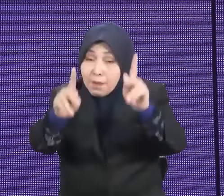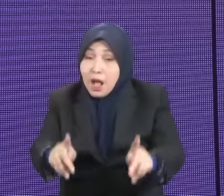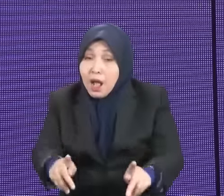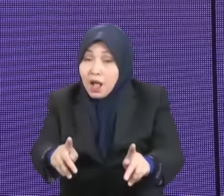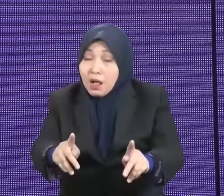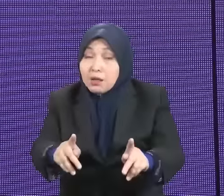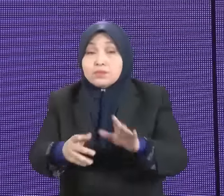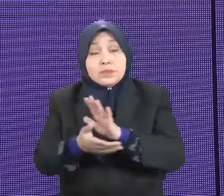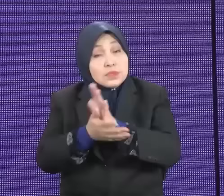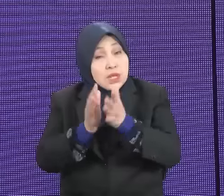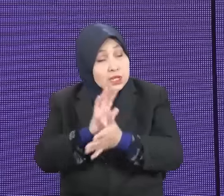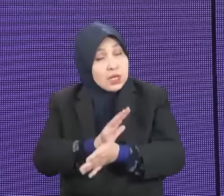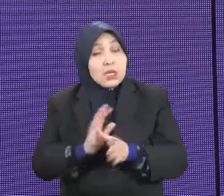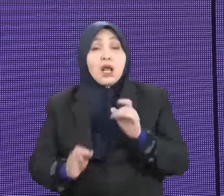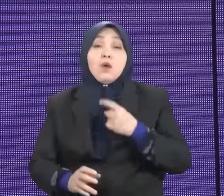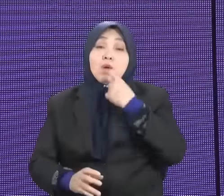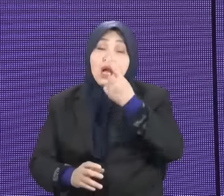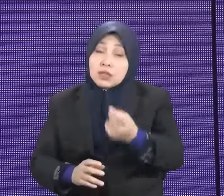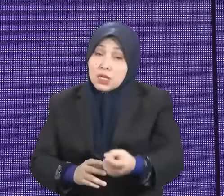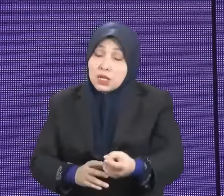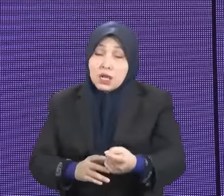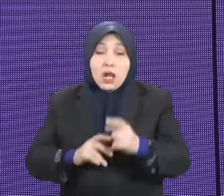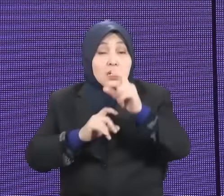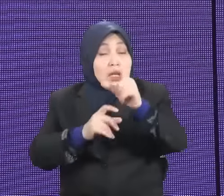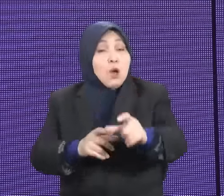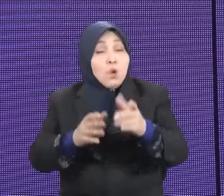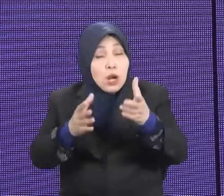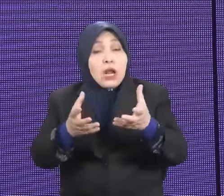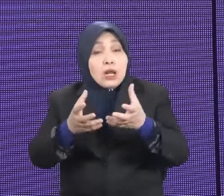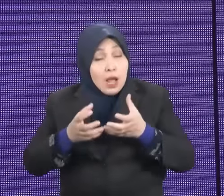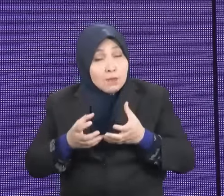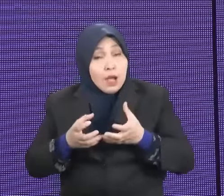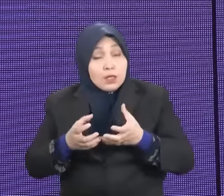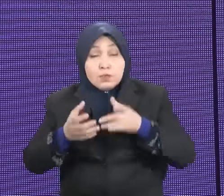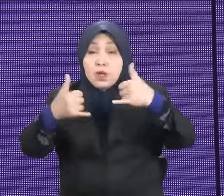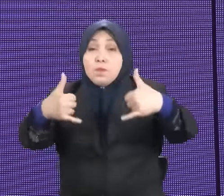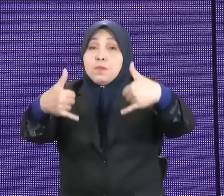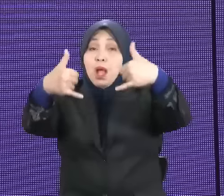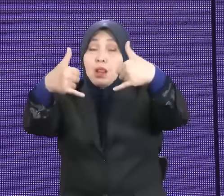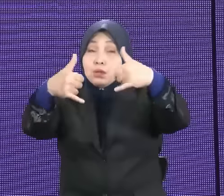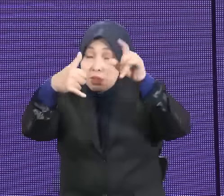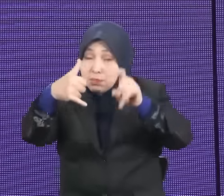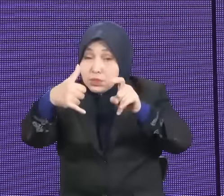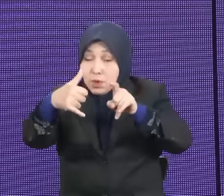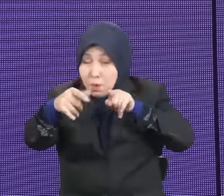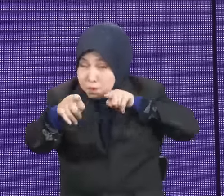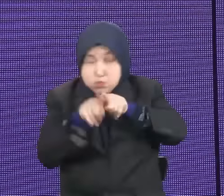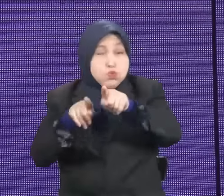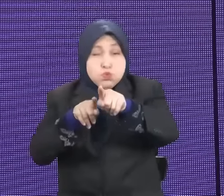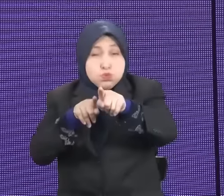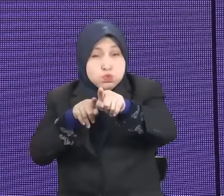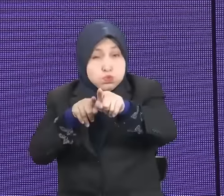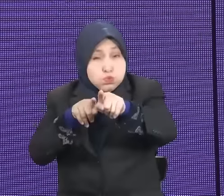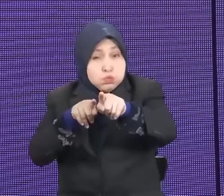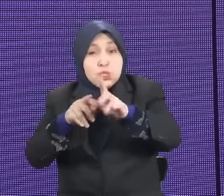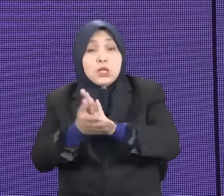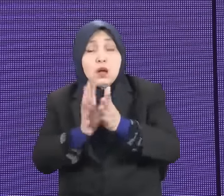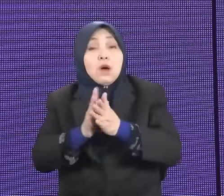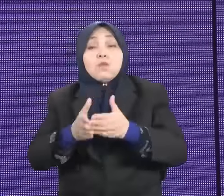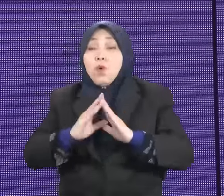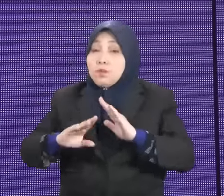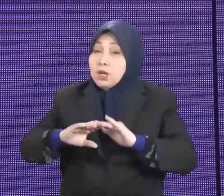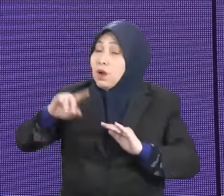maka kalau katakan hadiahnya dapat dia punya piala tuh dia mesti akan pecutnya ya akan mohon